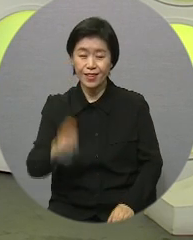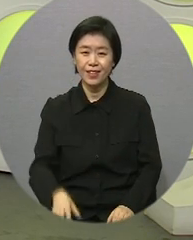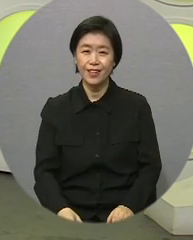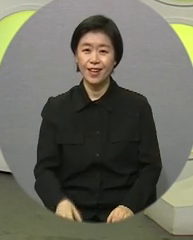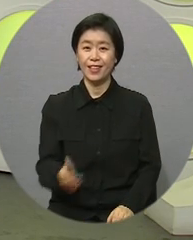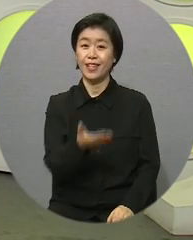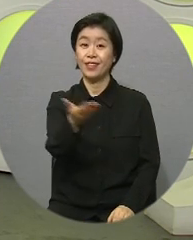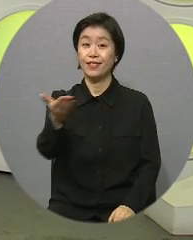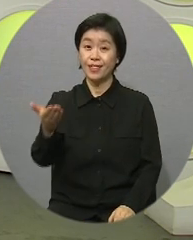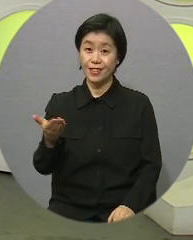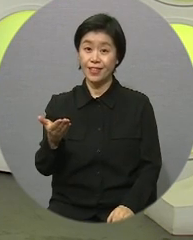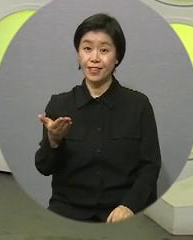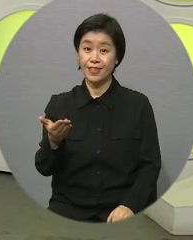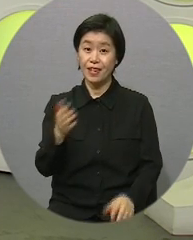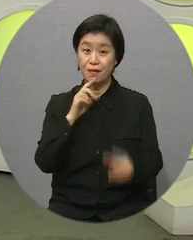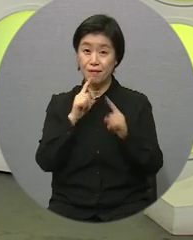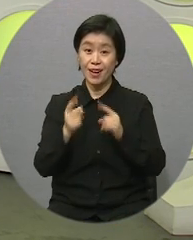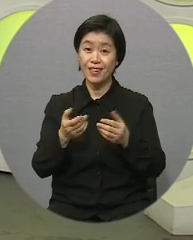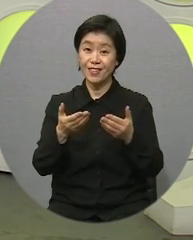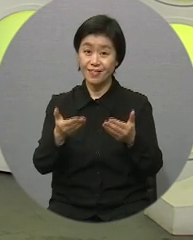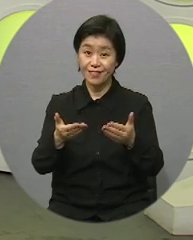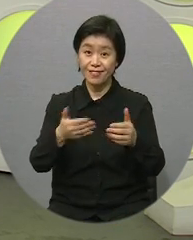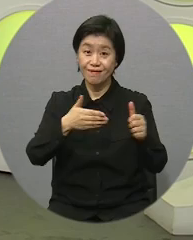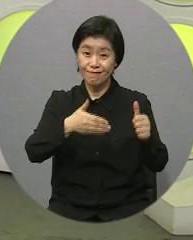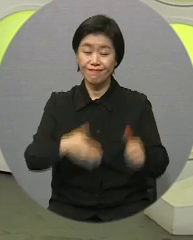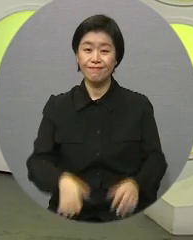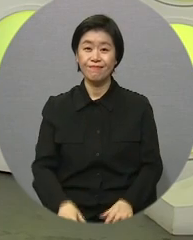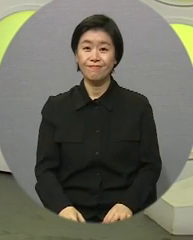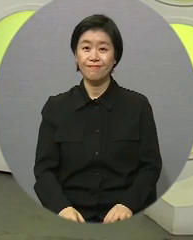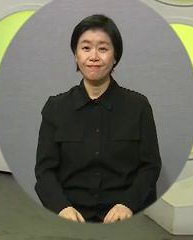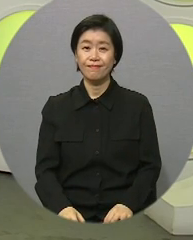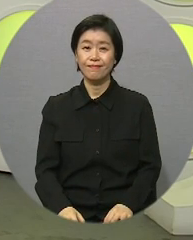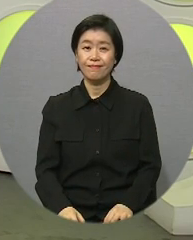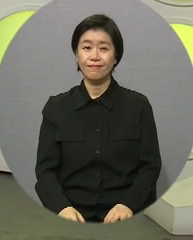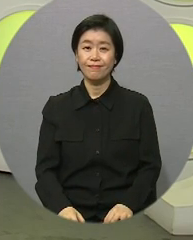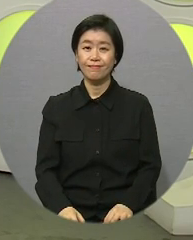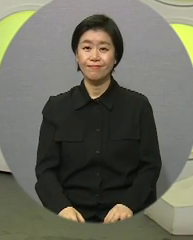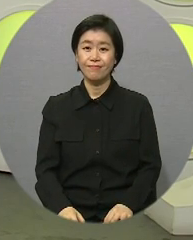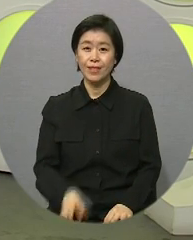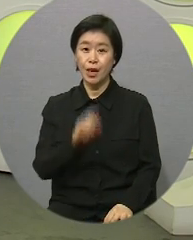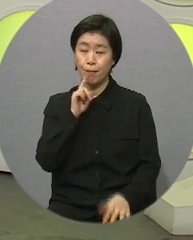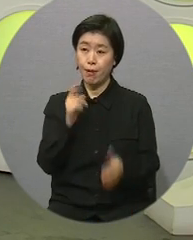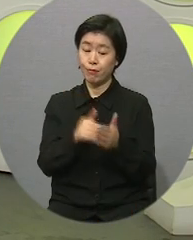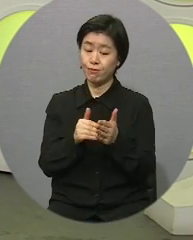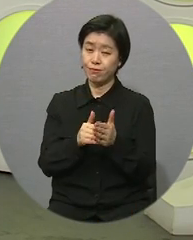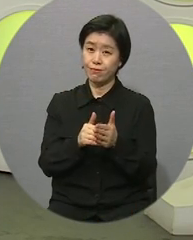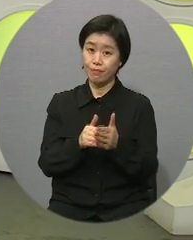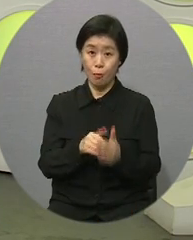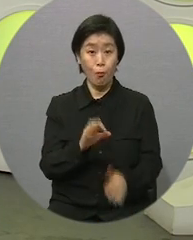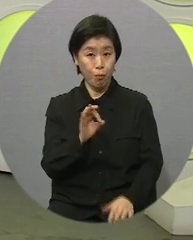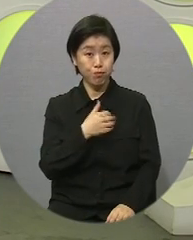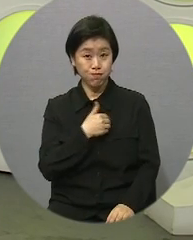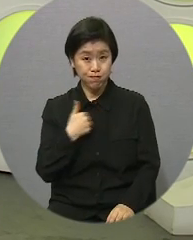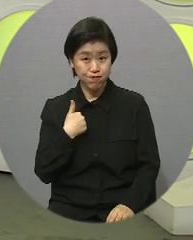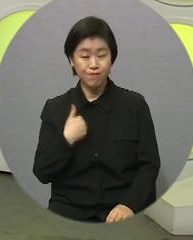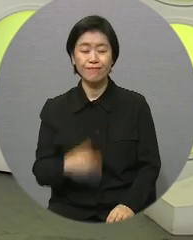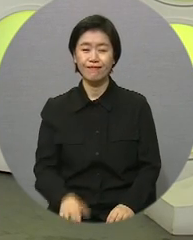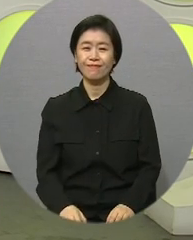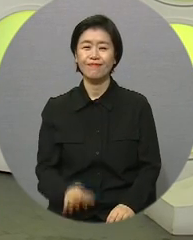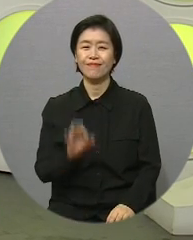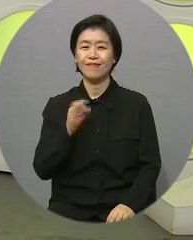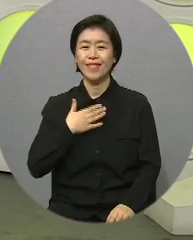계시는 분들께 또 한 말씀 메시지 한번 전해 주시면 어떨까요 아까 말씀드렸는데네 그걸로 대신하도록 하고 자